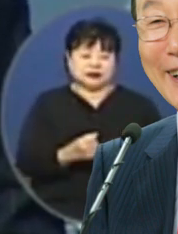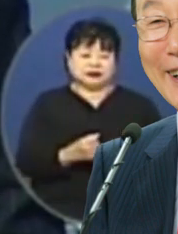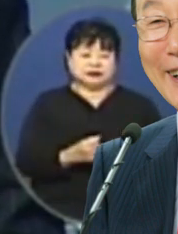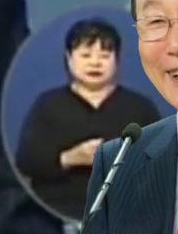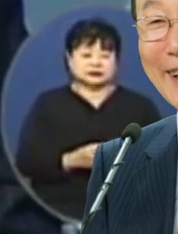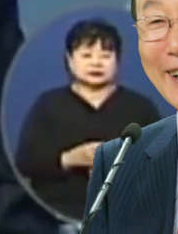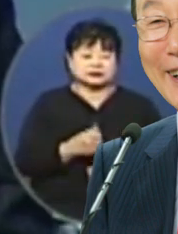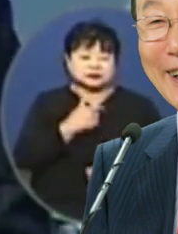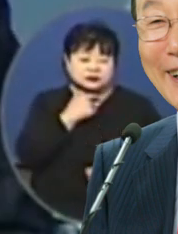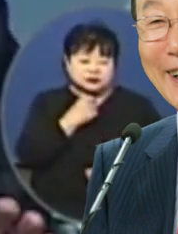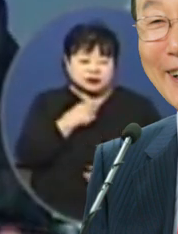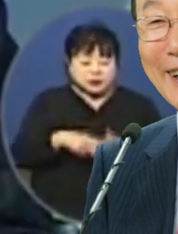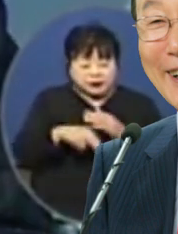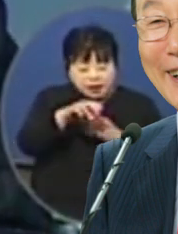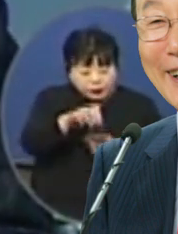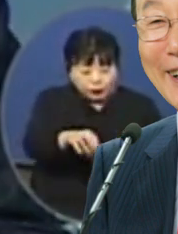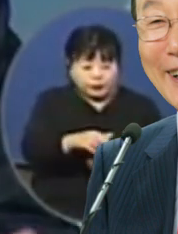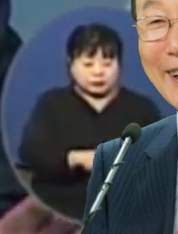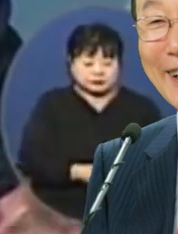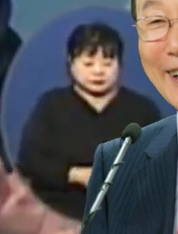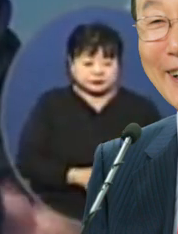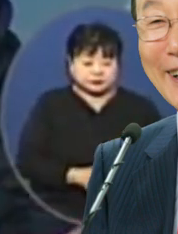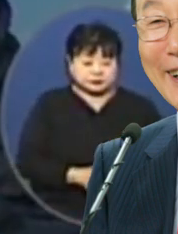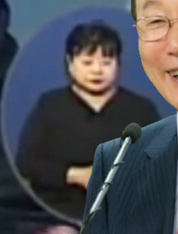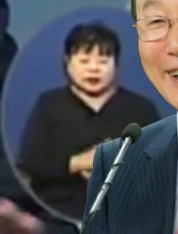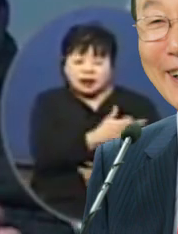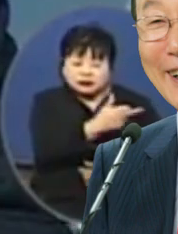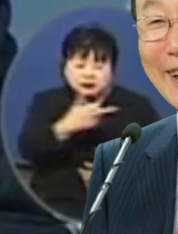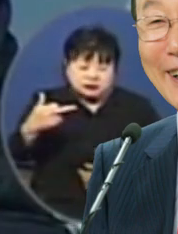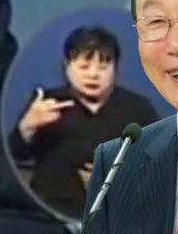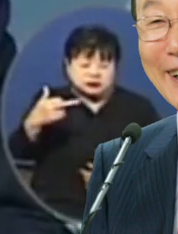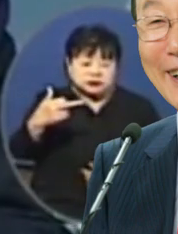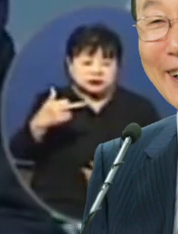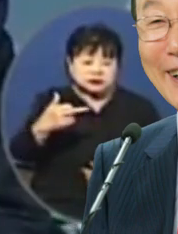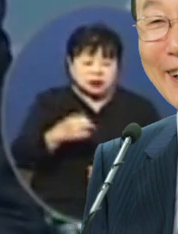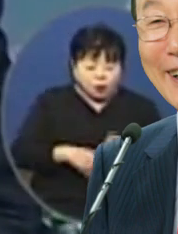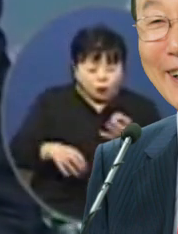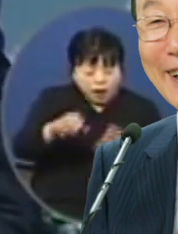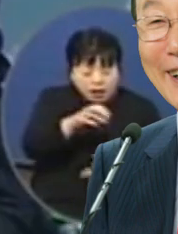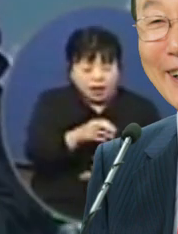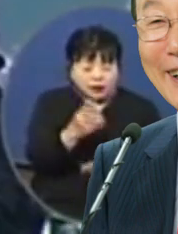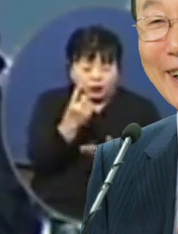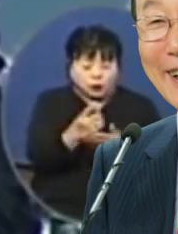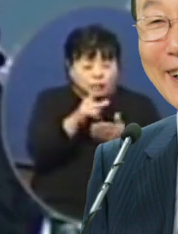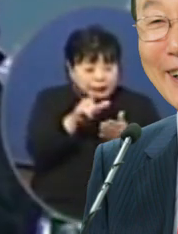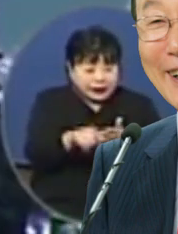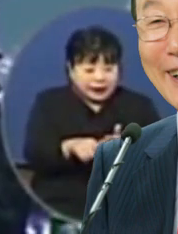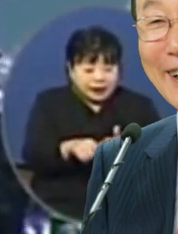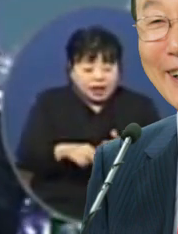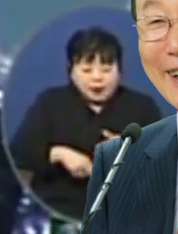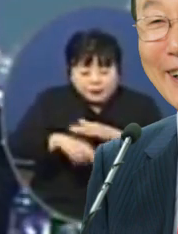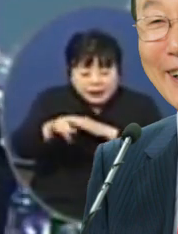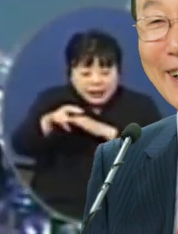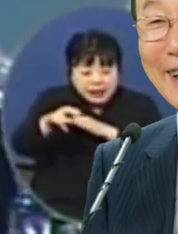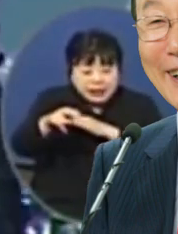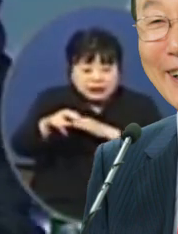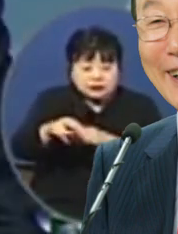했는 것입니다. 피란처라는 것은 큰 환란이 다가오고 있는데 그것을